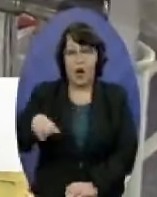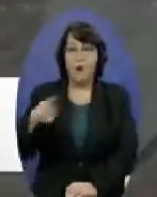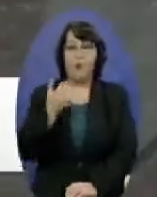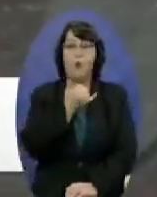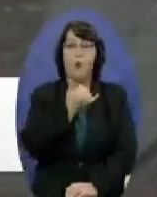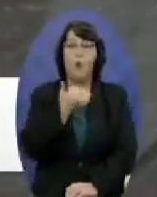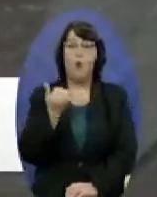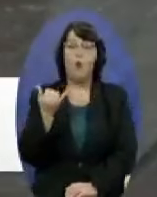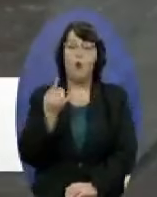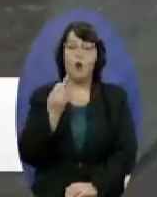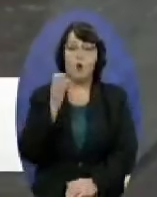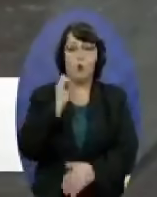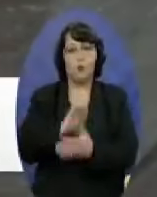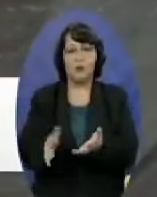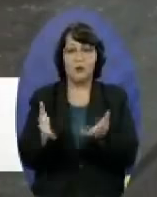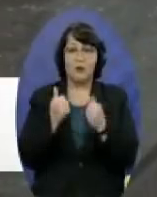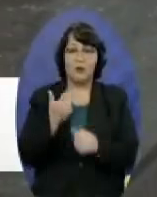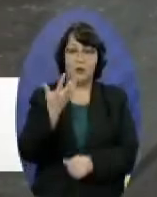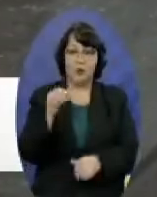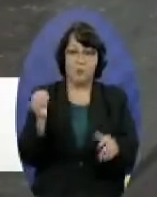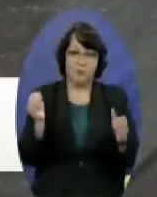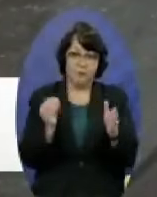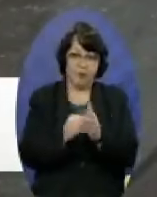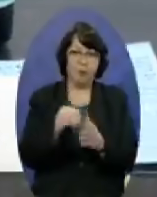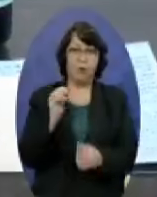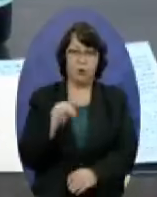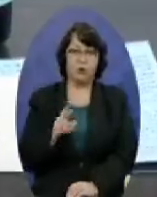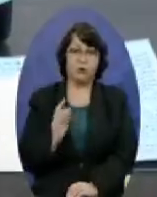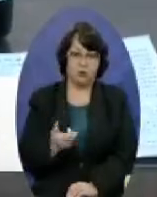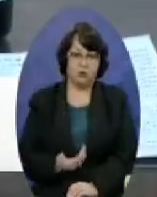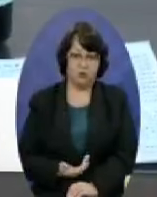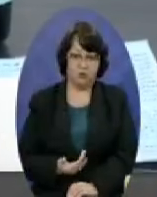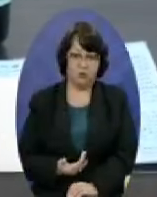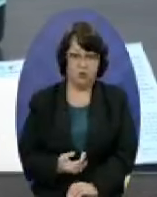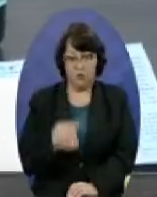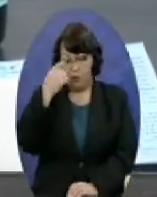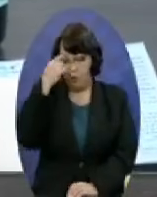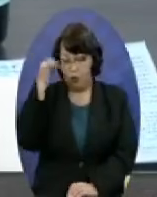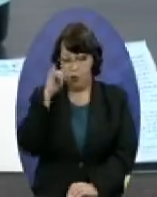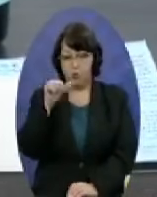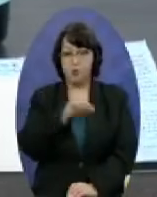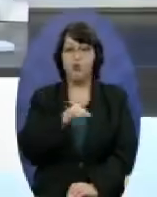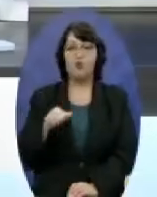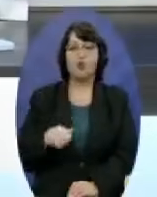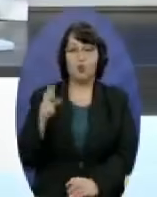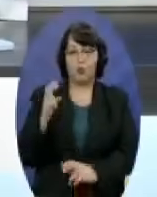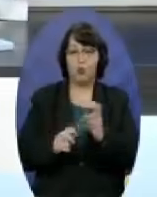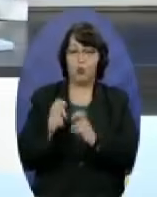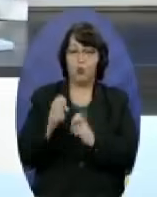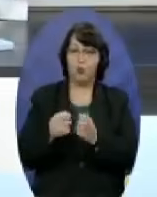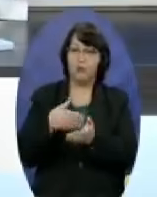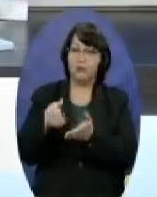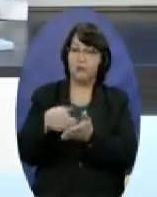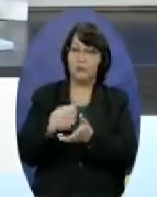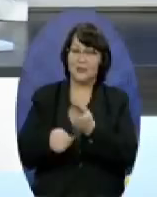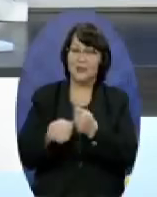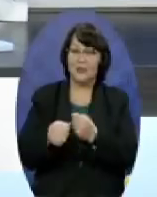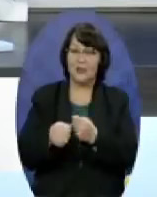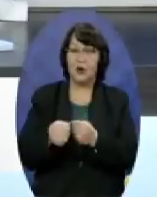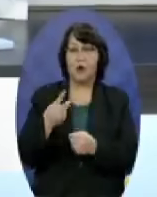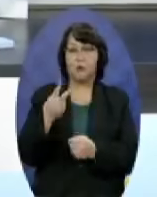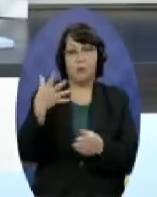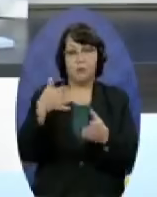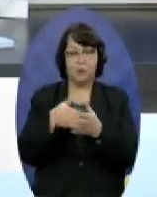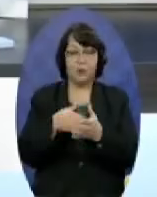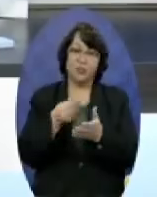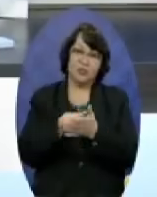бэлтгэлийг худалдаж авахд дунджаар 50 орчим мянган төгрөг болдго юм байна. Хэрвээ бид эх орондоо үйлдвэрлэдэг болчихвол импортын бүтээгдэхүүний тал үнээр